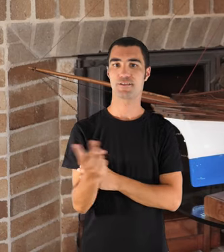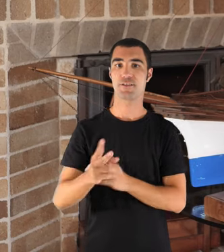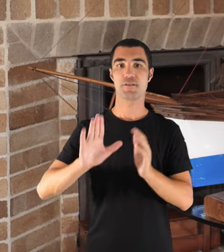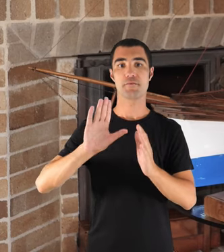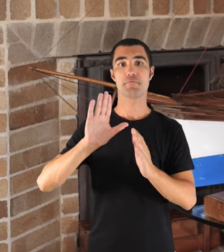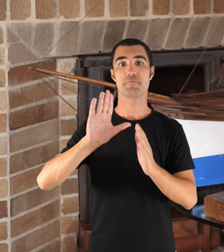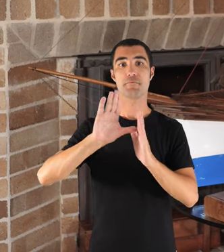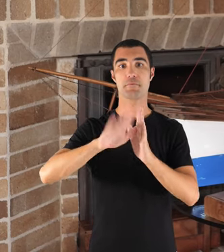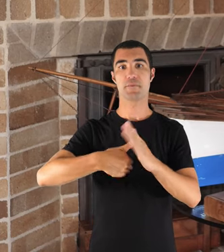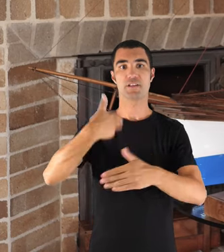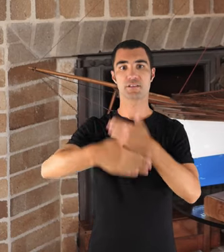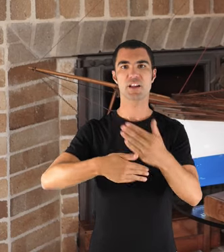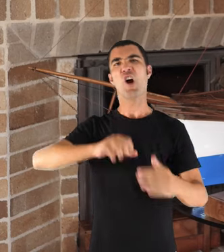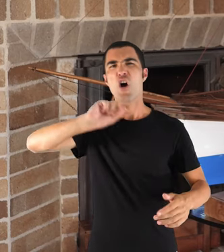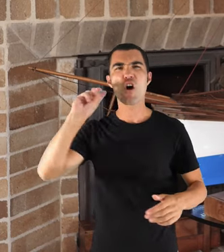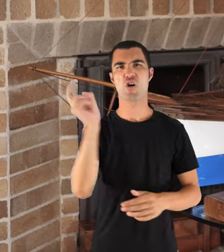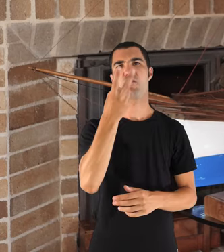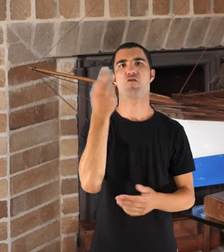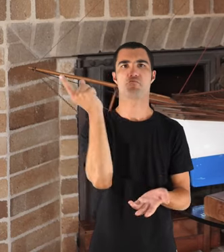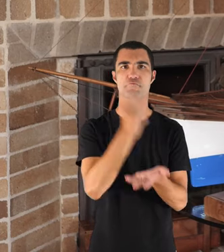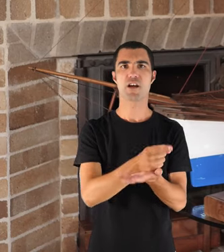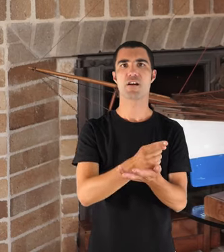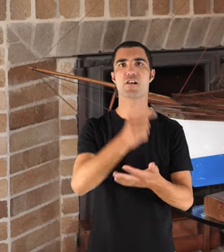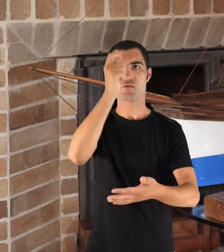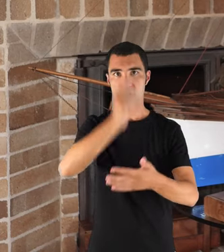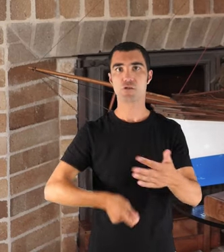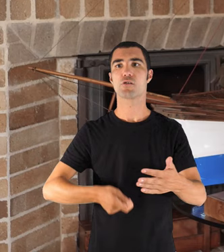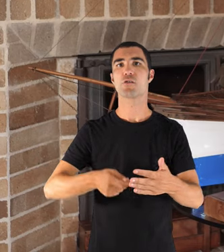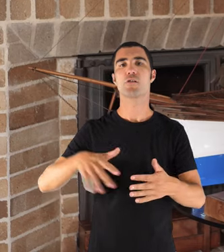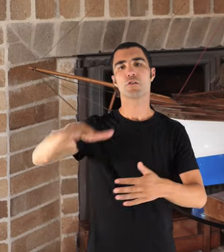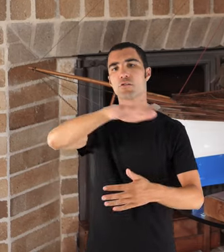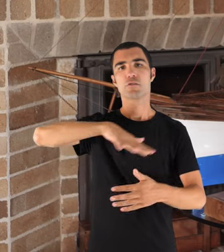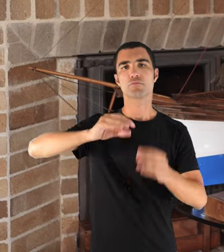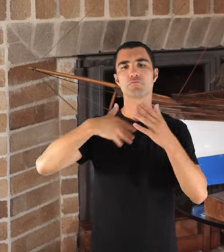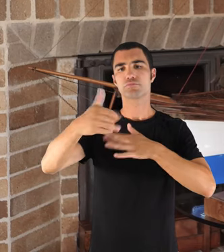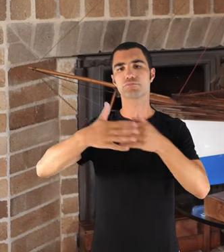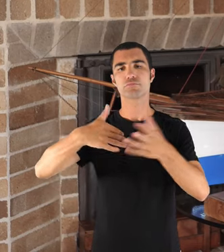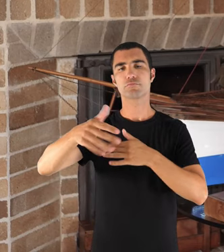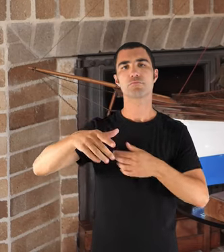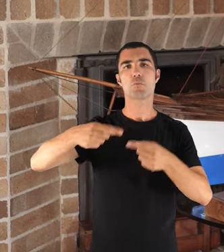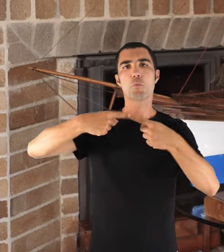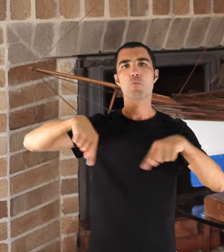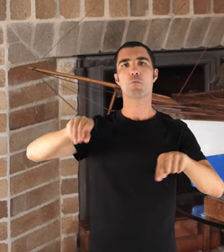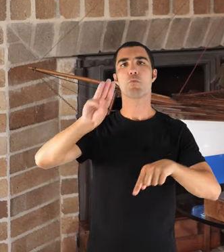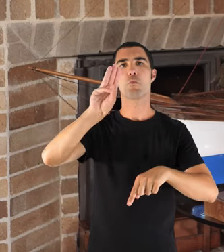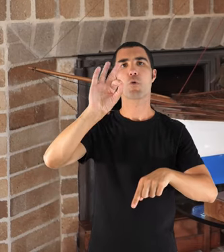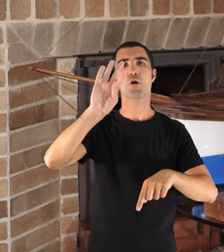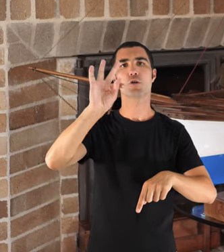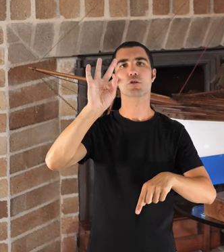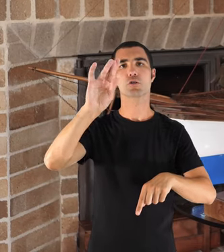altra feta a Porto Colom, que va ser en aquesta anterior i posaren la Penya